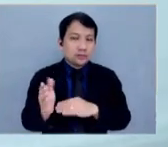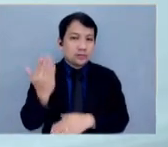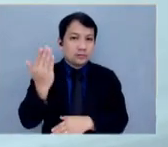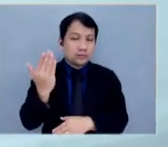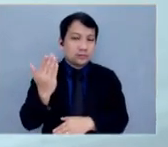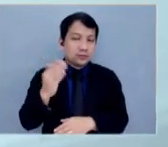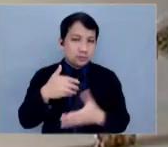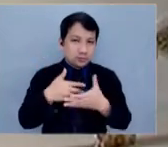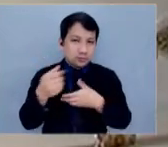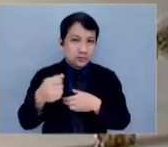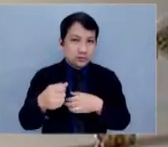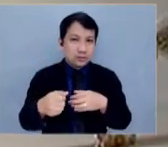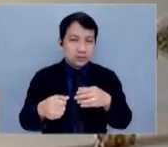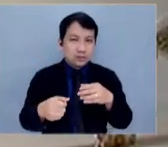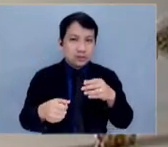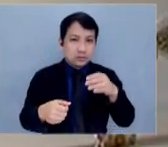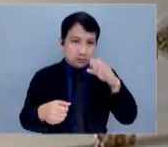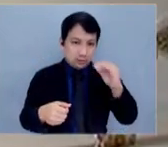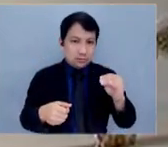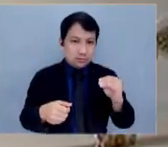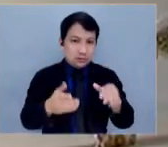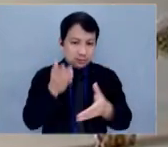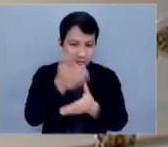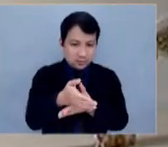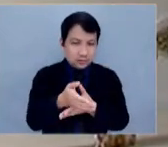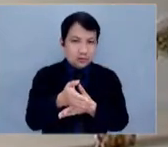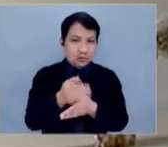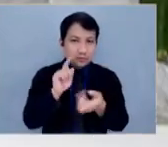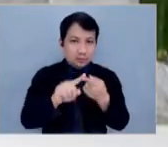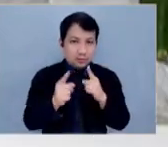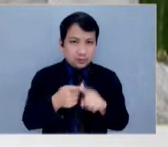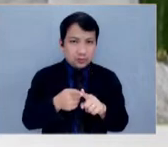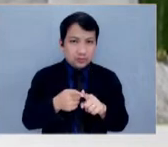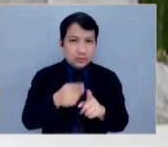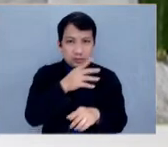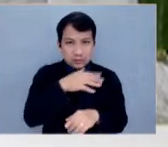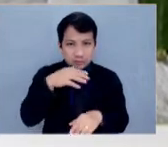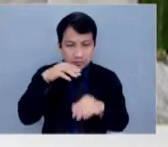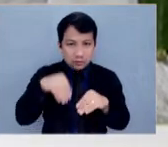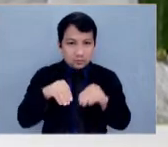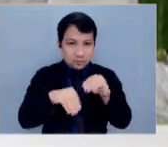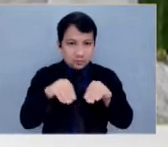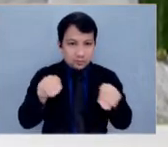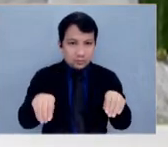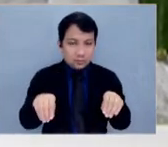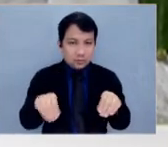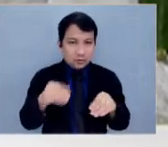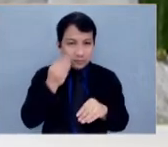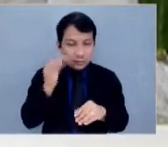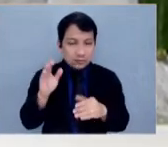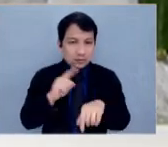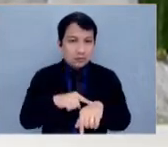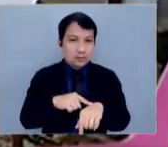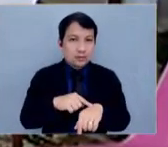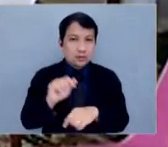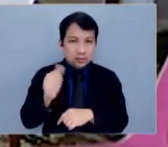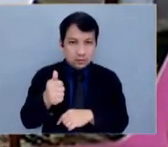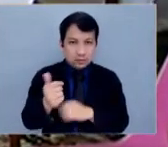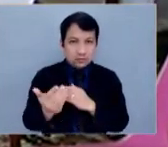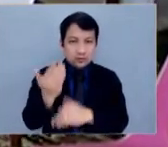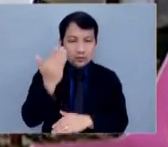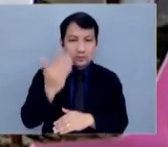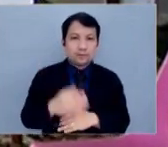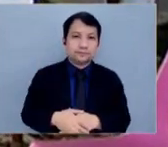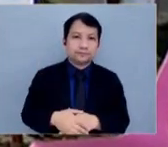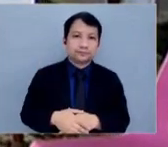si Mang Guillermo para puntahan ang kaibigan sa sakahan. Nakita pa raw siyang pauwi bandang alas 10 ng umaga. Pero may